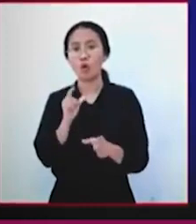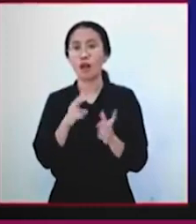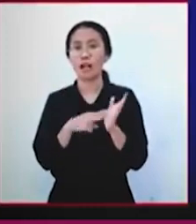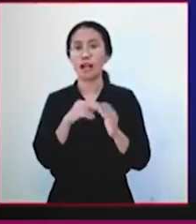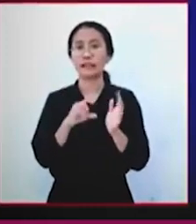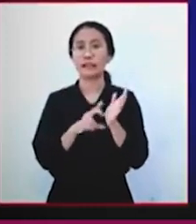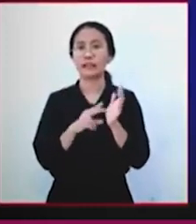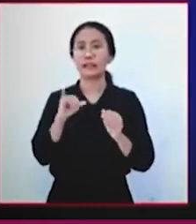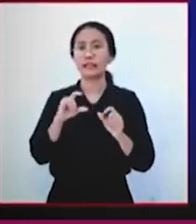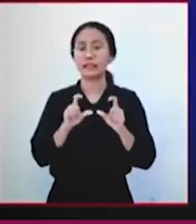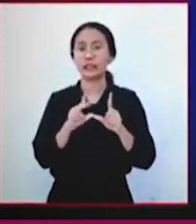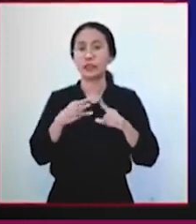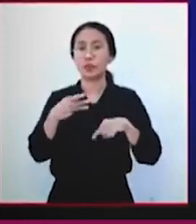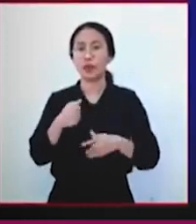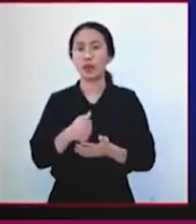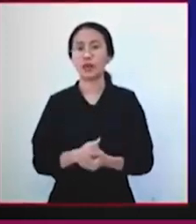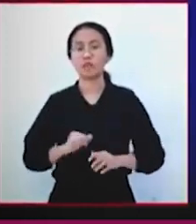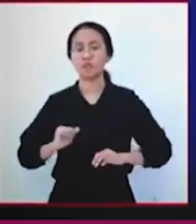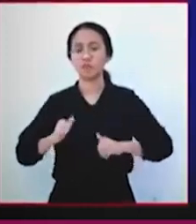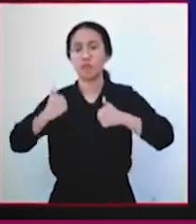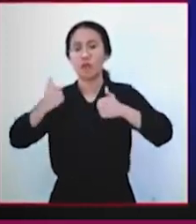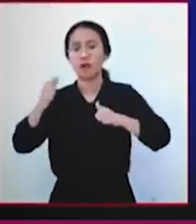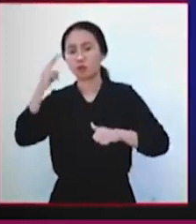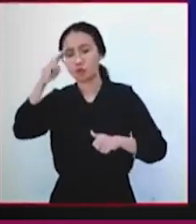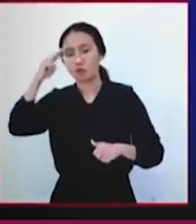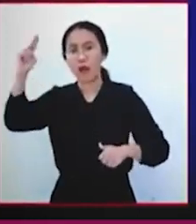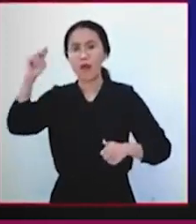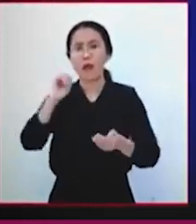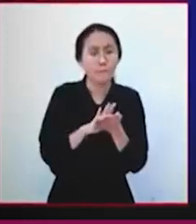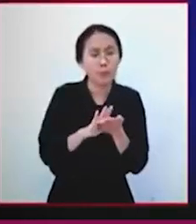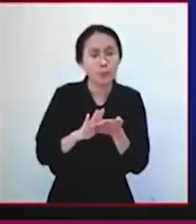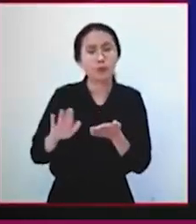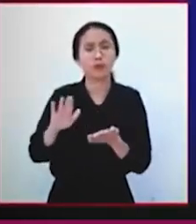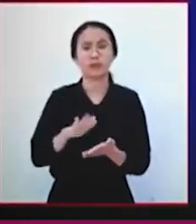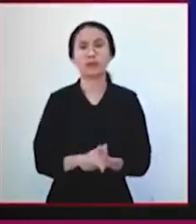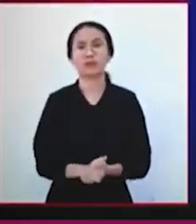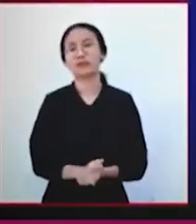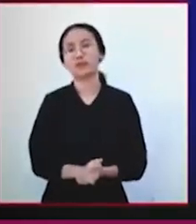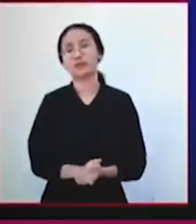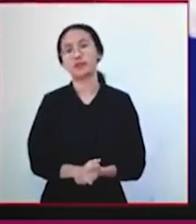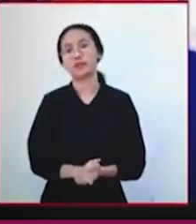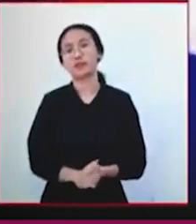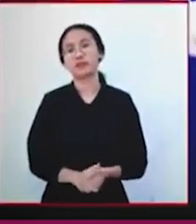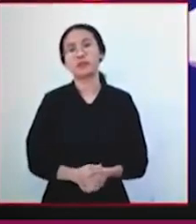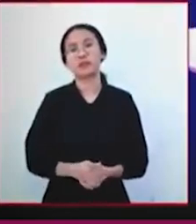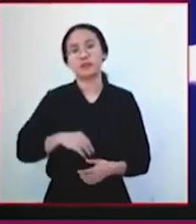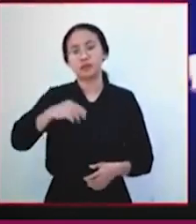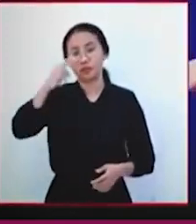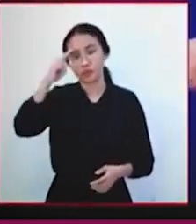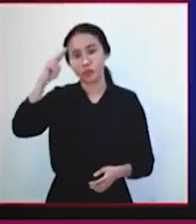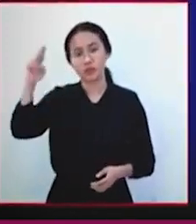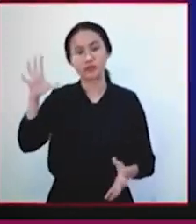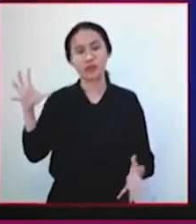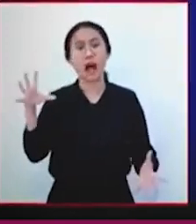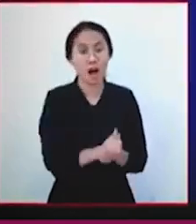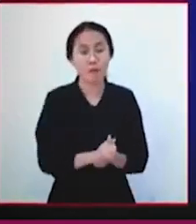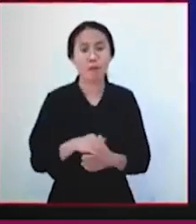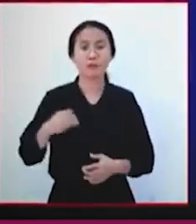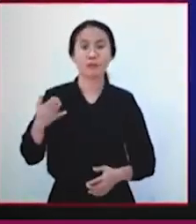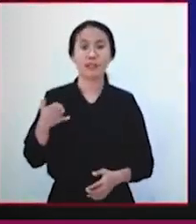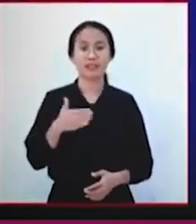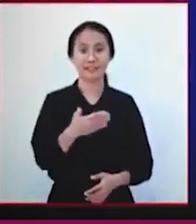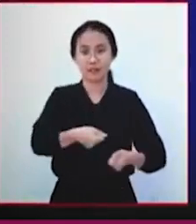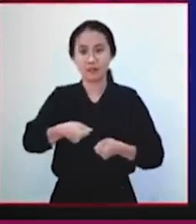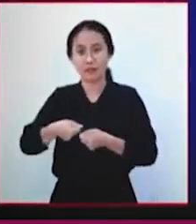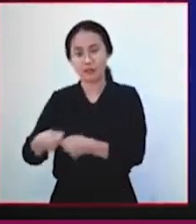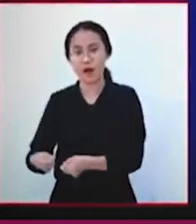supaya ketimbang bertobat terlalu Tuhan ampunilah Baik saya tidur pergi tapi karena Tuhan tangkap dia pakai ikan bahwa kembali